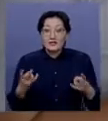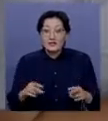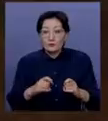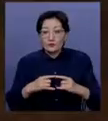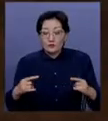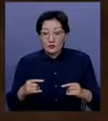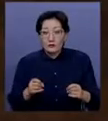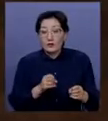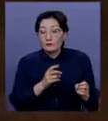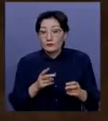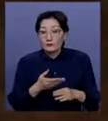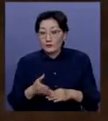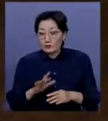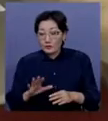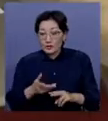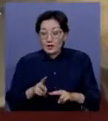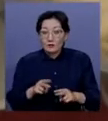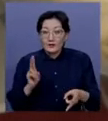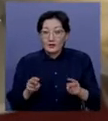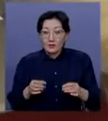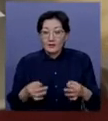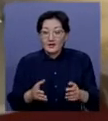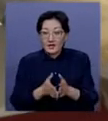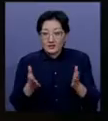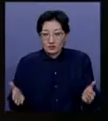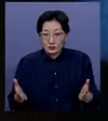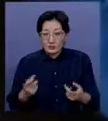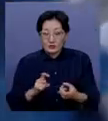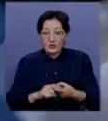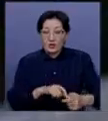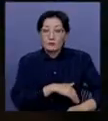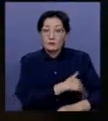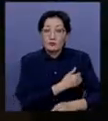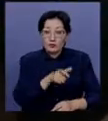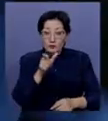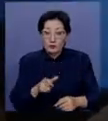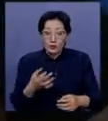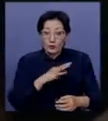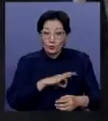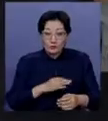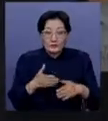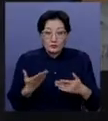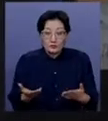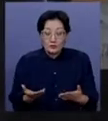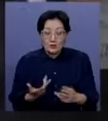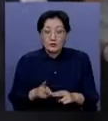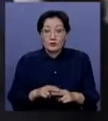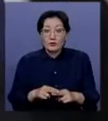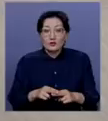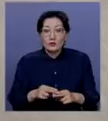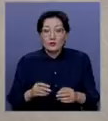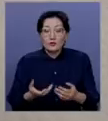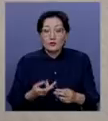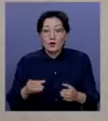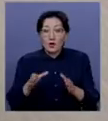үстелдерді шығарып тастамапты. Піскен астың беті ашық жатыр. Байлансыз дене қызуын өлшейтін құралды қолданбайтындары көрініп тұр. Өйткені ол ораулы күйі